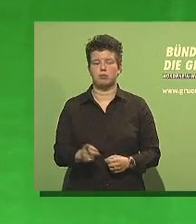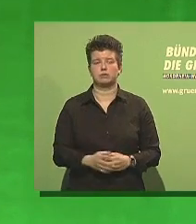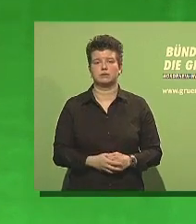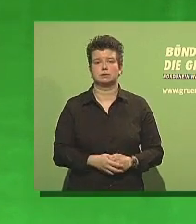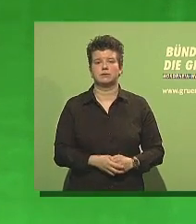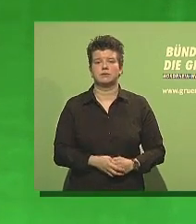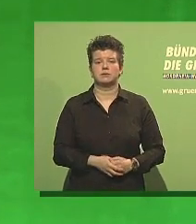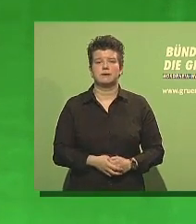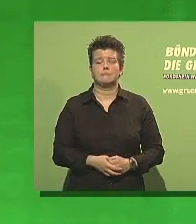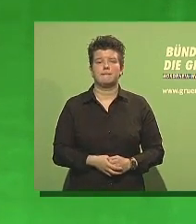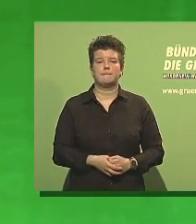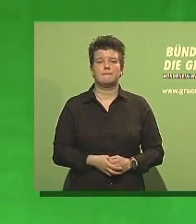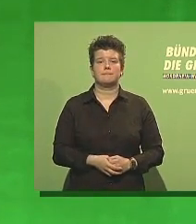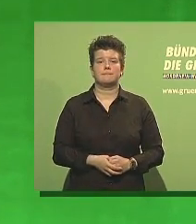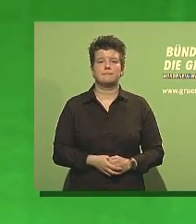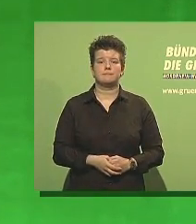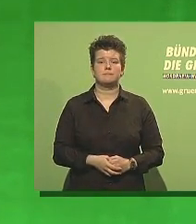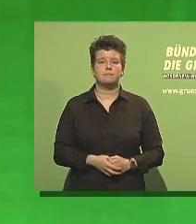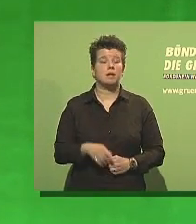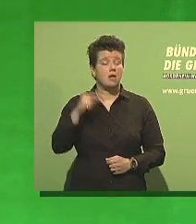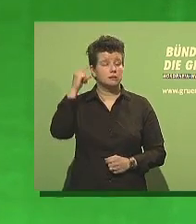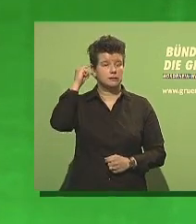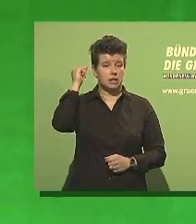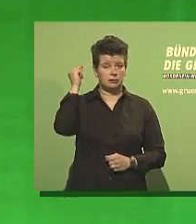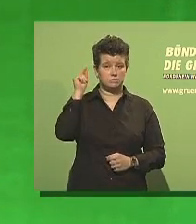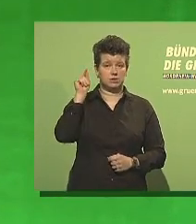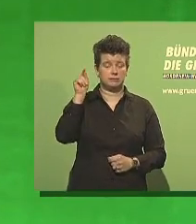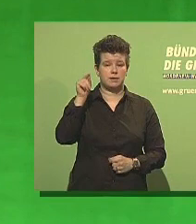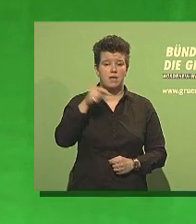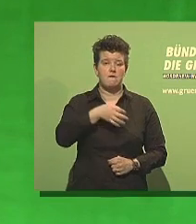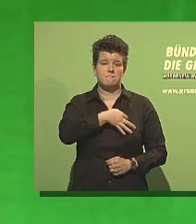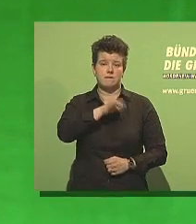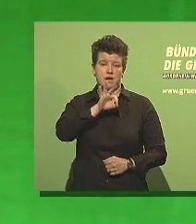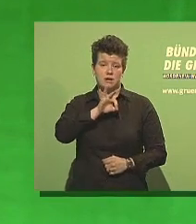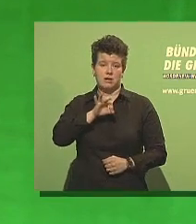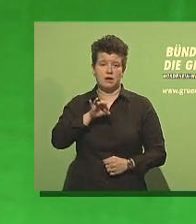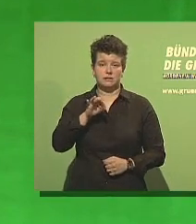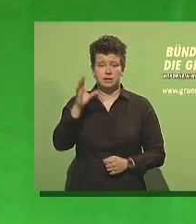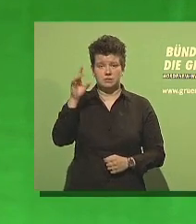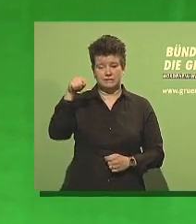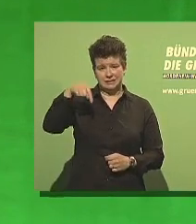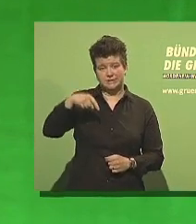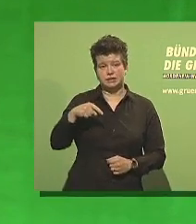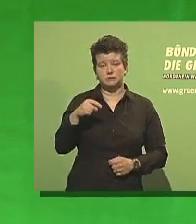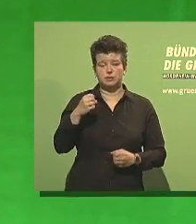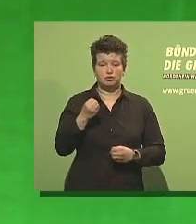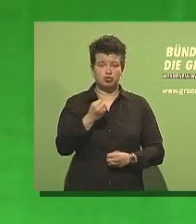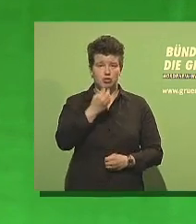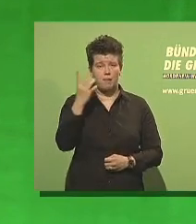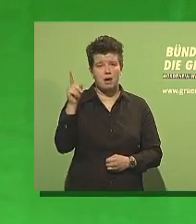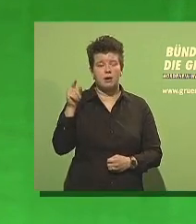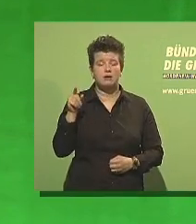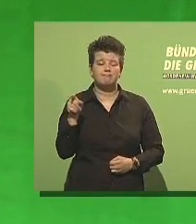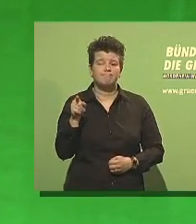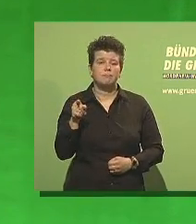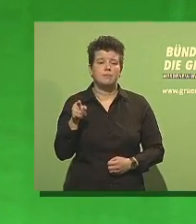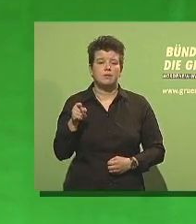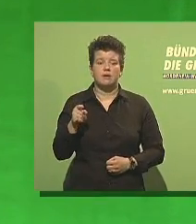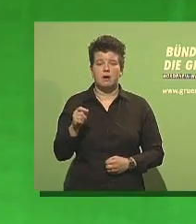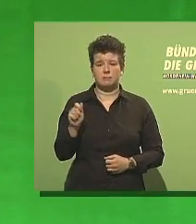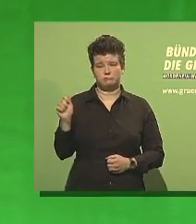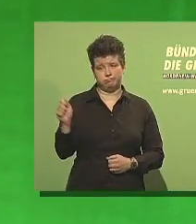Sarkozy hat bei den französischen Wahlen im Sommer die rote Karte bekommen. Die erste Hälfte vom Duo